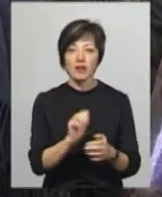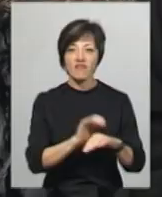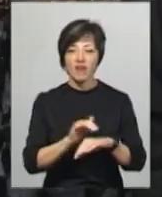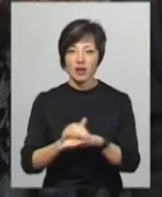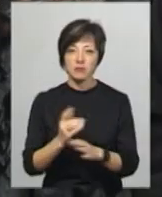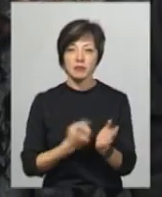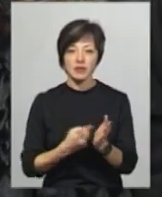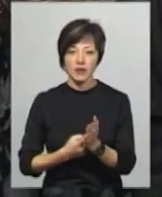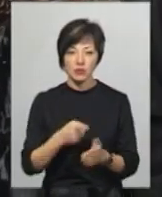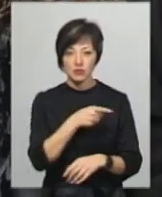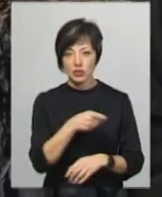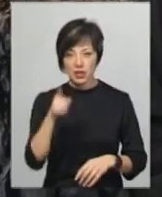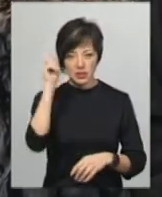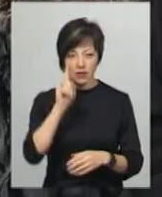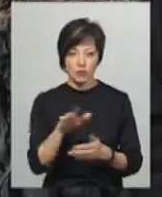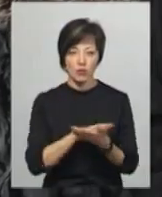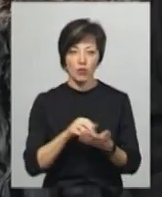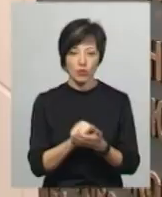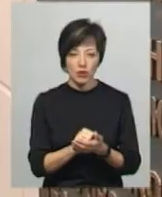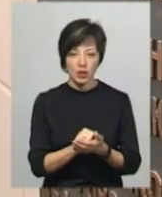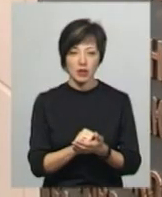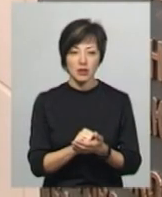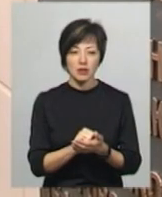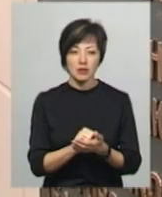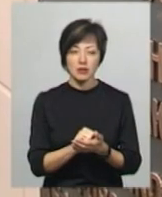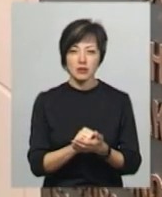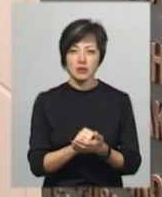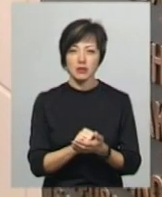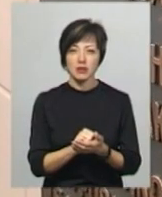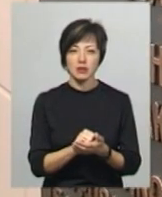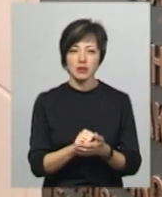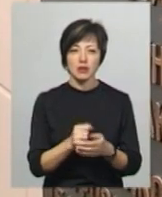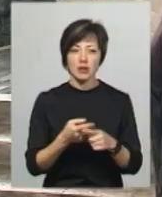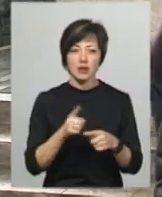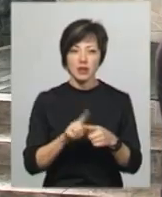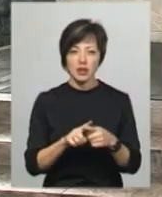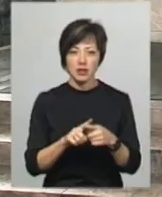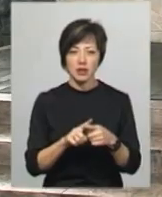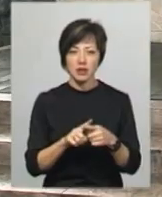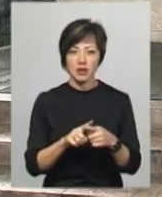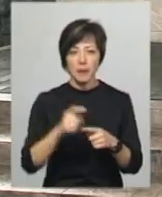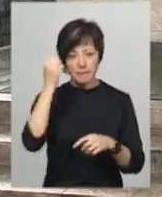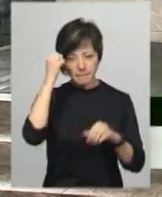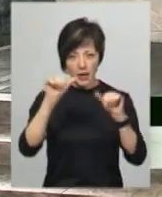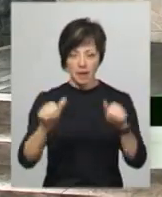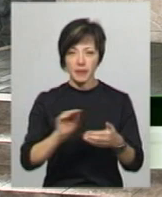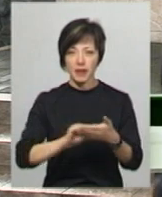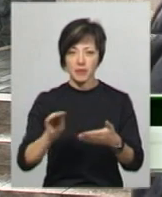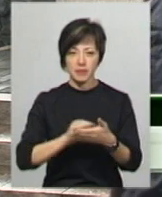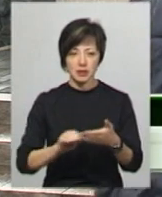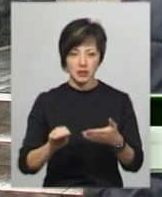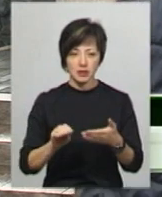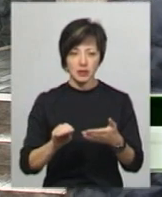які підтверджують, під час єврейського погрому євреїв врятували жителі міста різних національностей. Пам'ятники тут написано